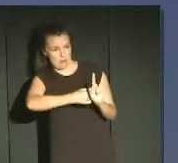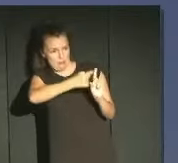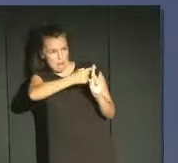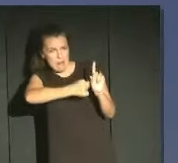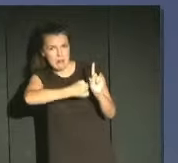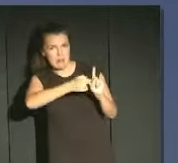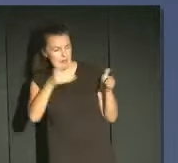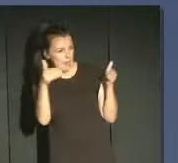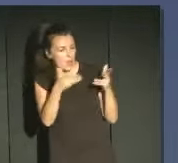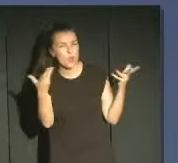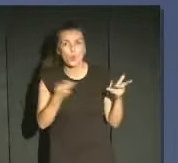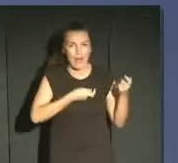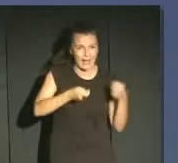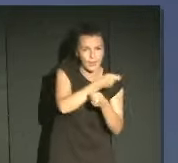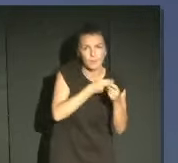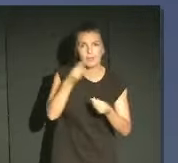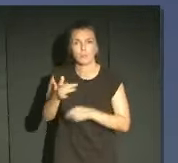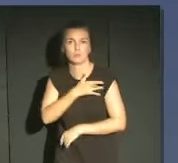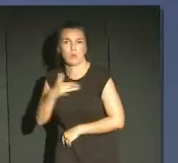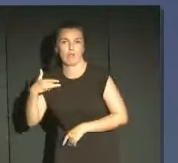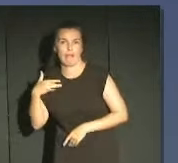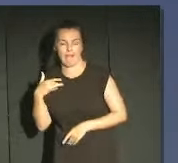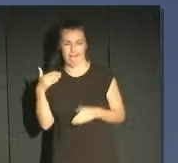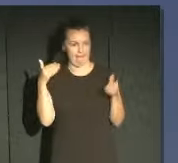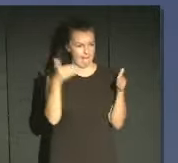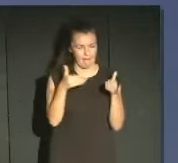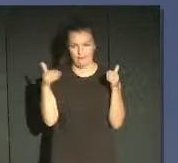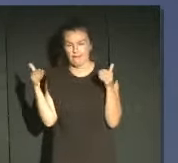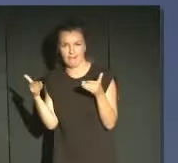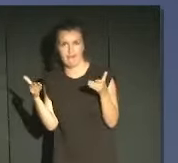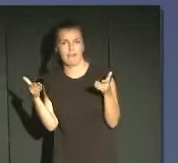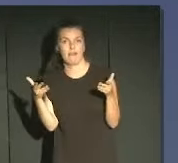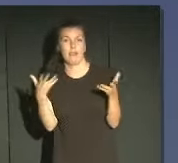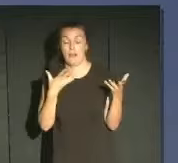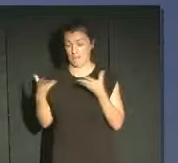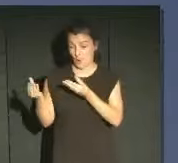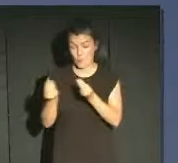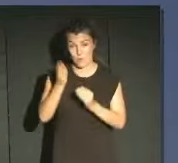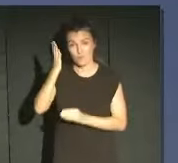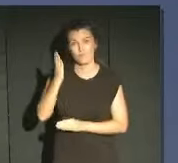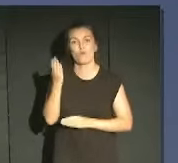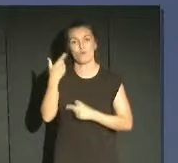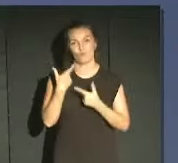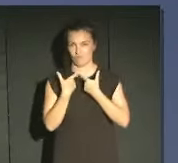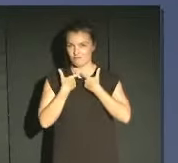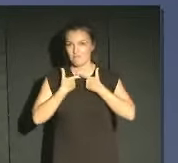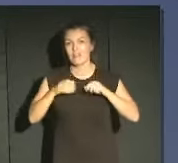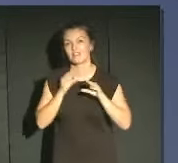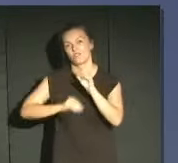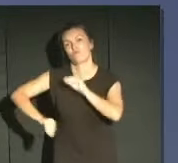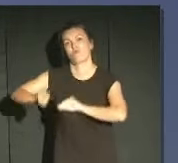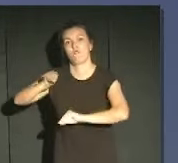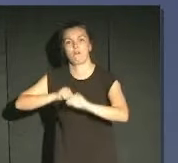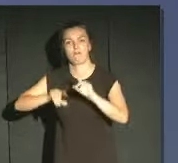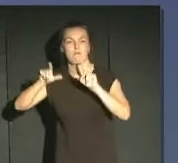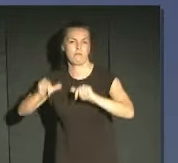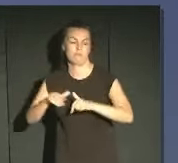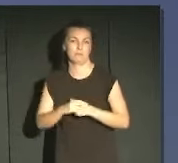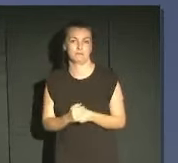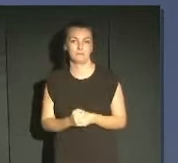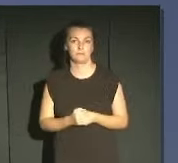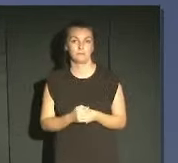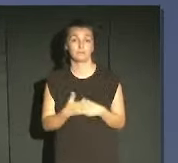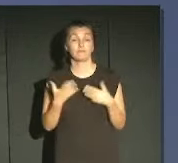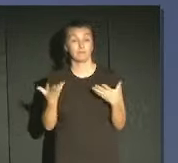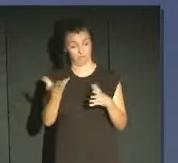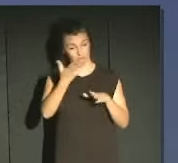sur la santé sur l'économie si on doit se battre autant pour qu'une population ait accès aux soins l'austérité aussi conduit